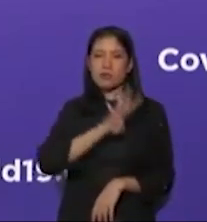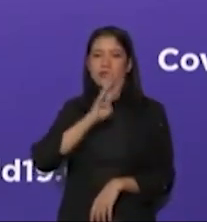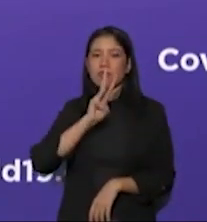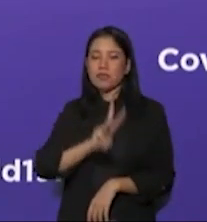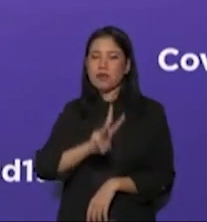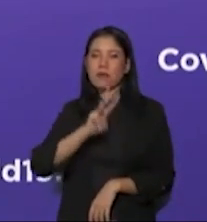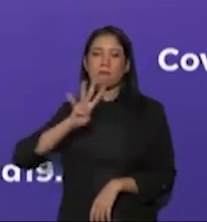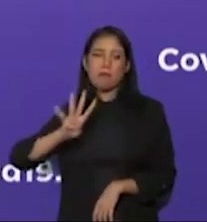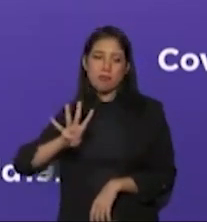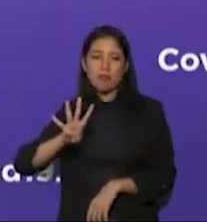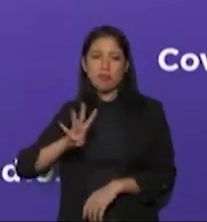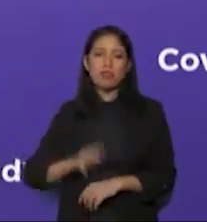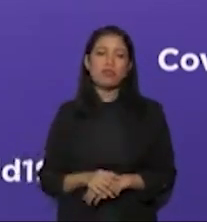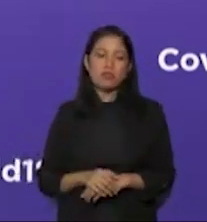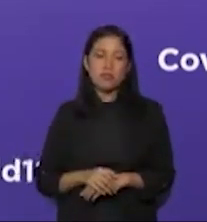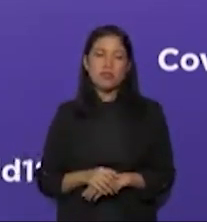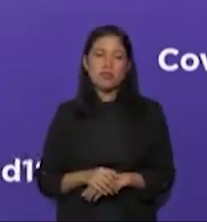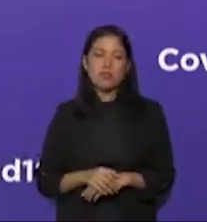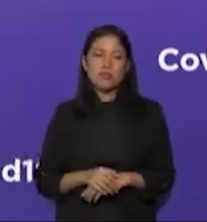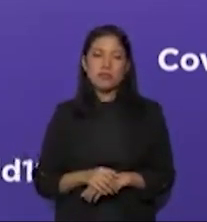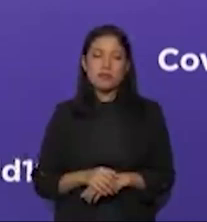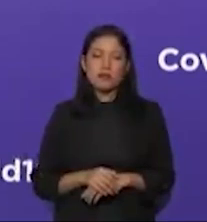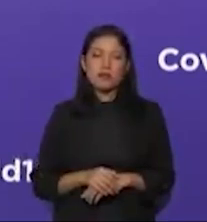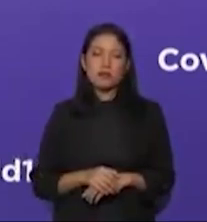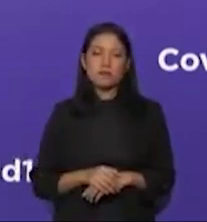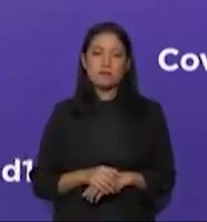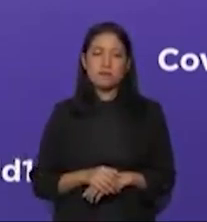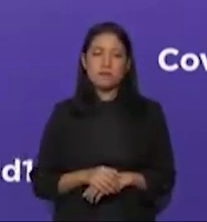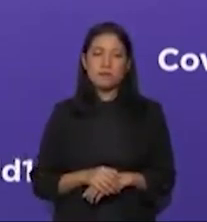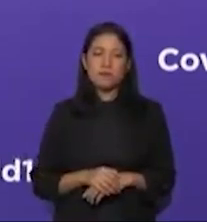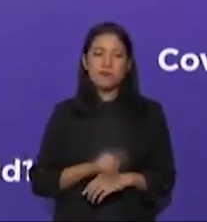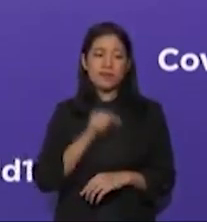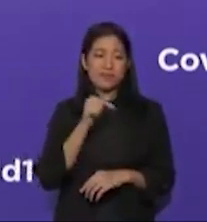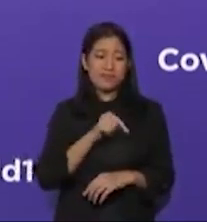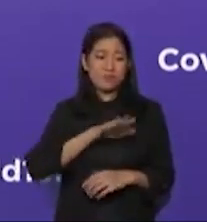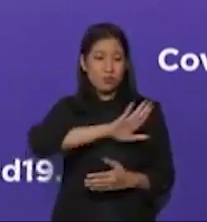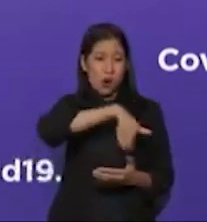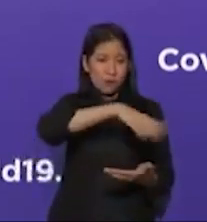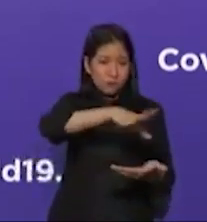mendapatkan kasus konfirmasi positif sebanyak